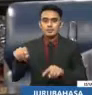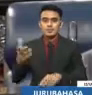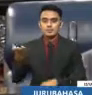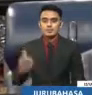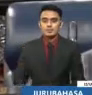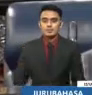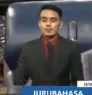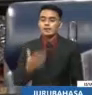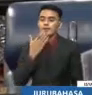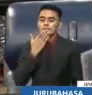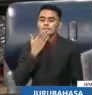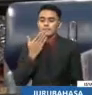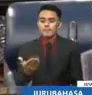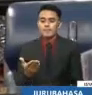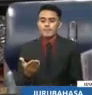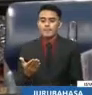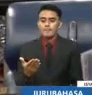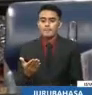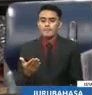atas